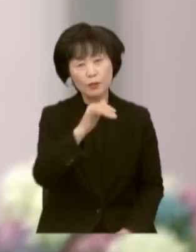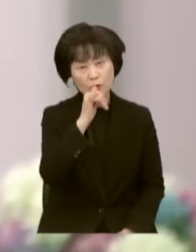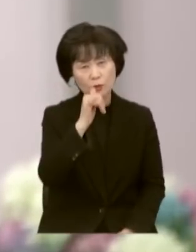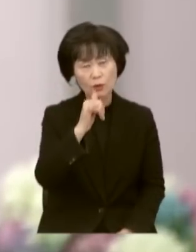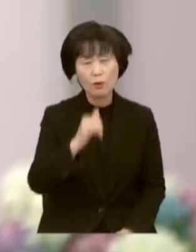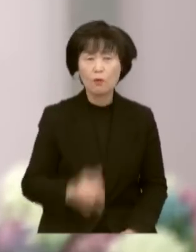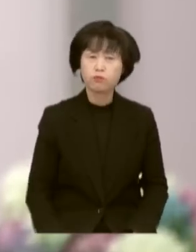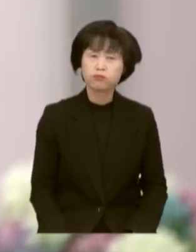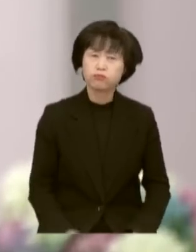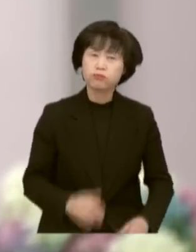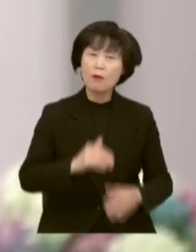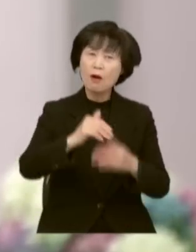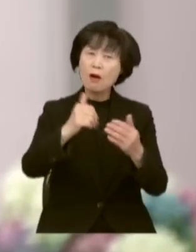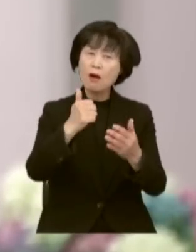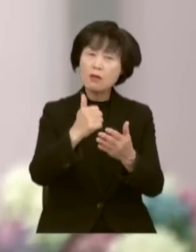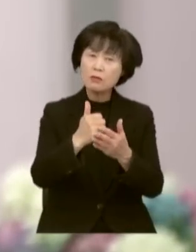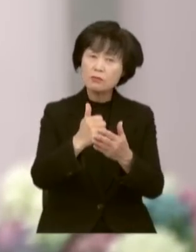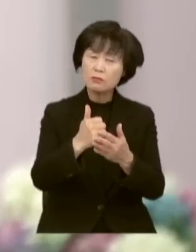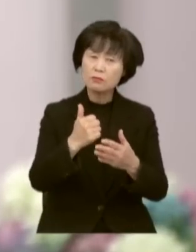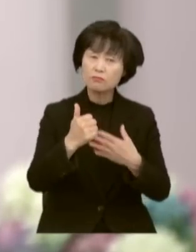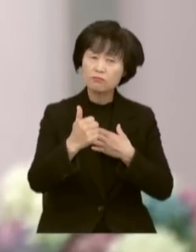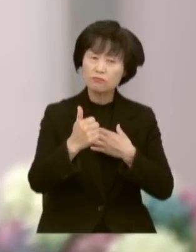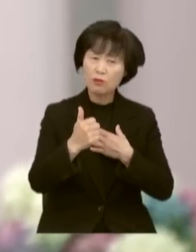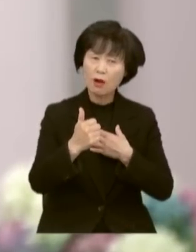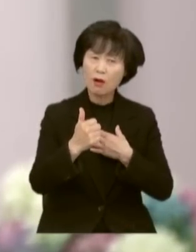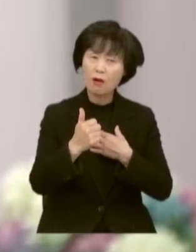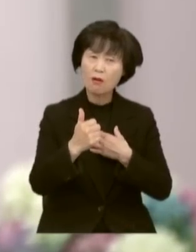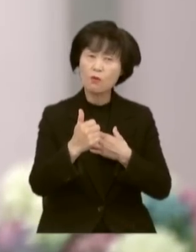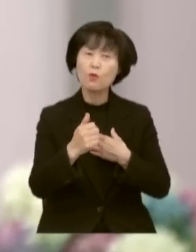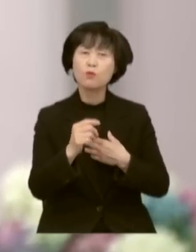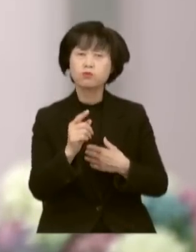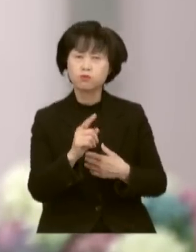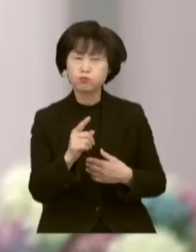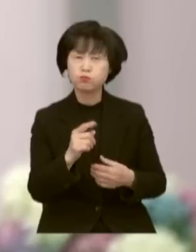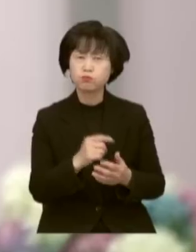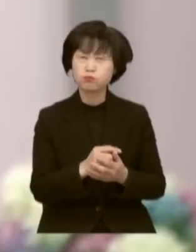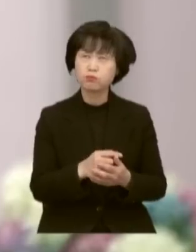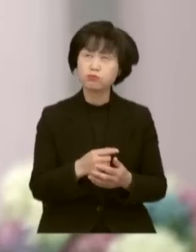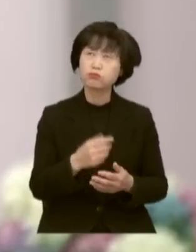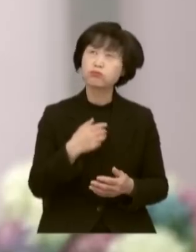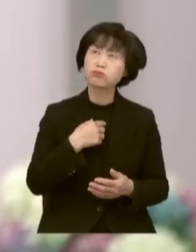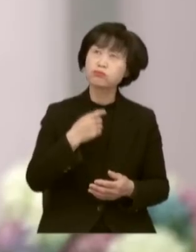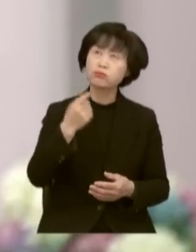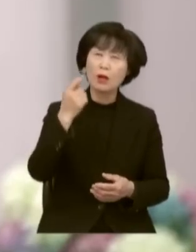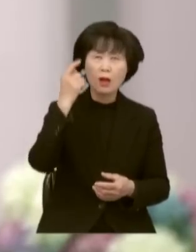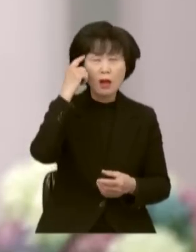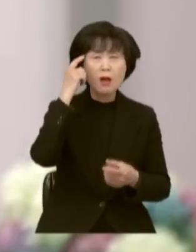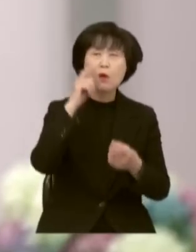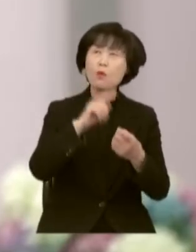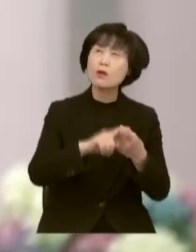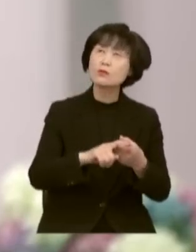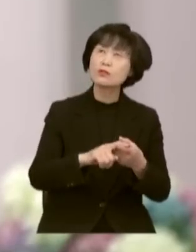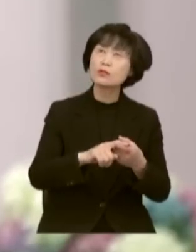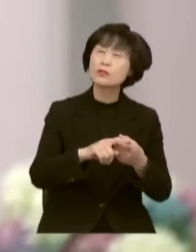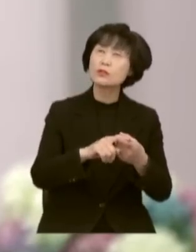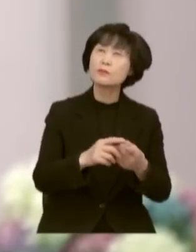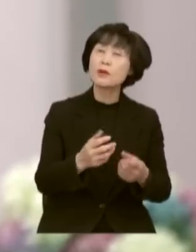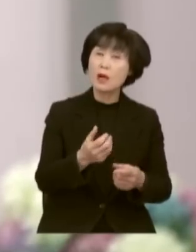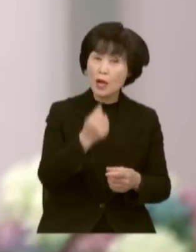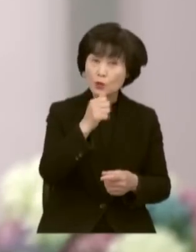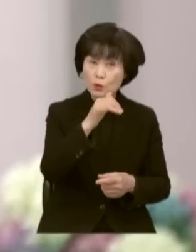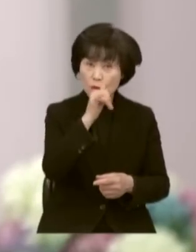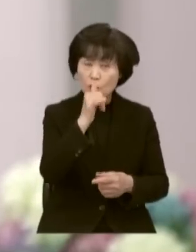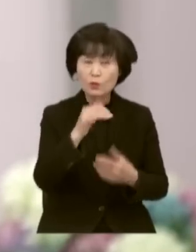악을 허락하신 것도 하나님이신데 아니 저한테 너무 그렇게 관심을 주시니까 제가 객관적으로 하나님이